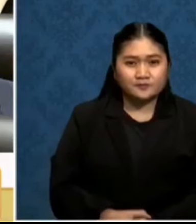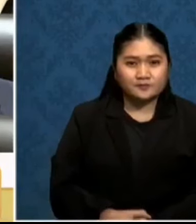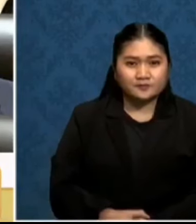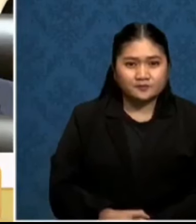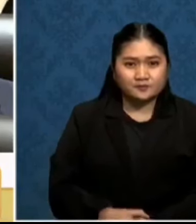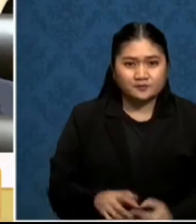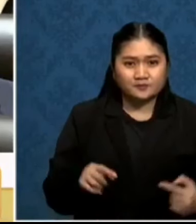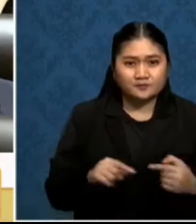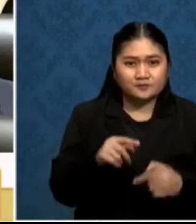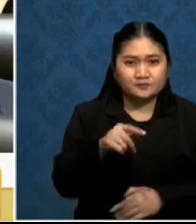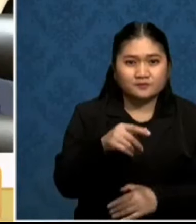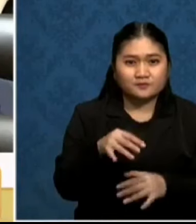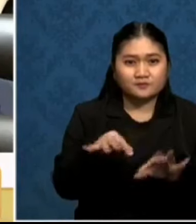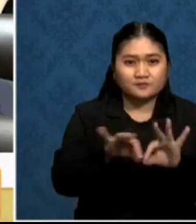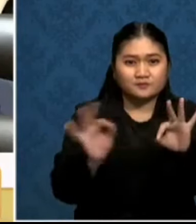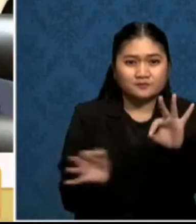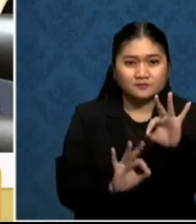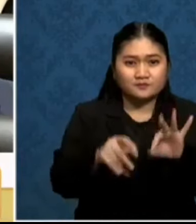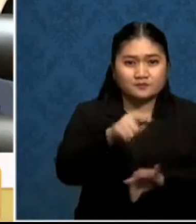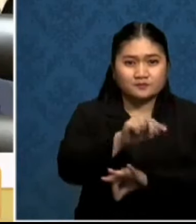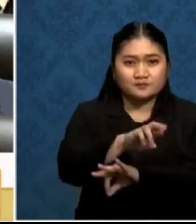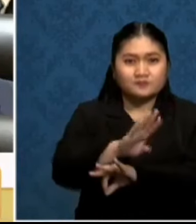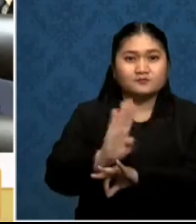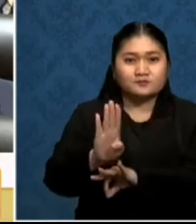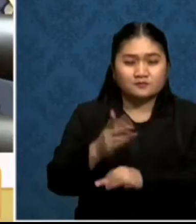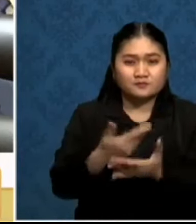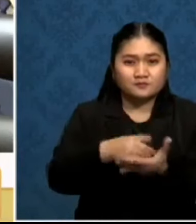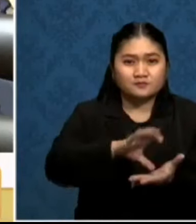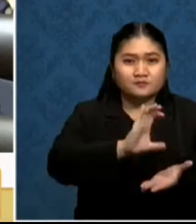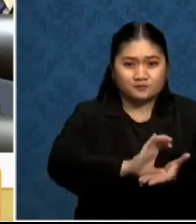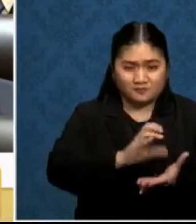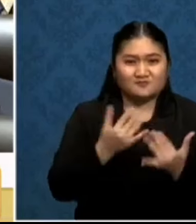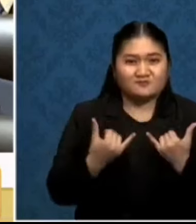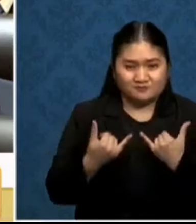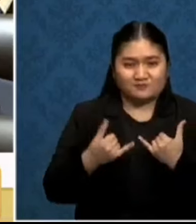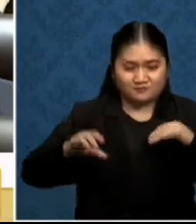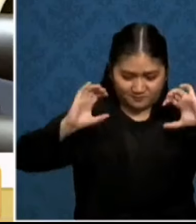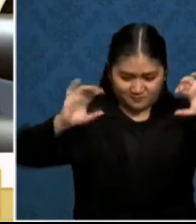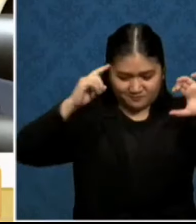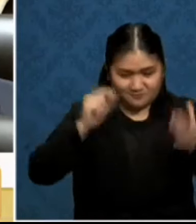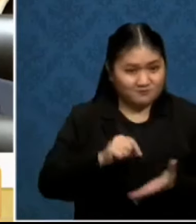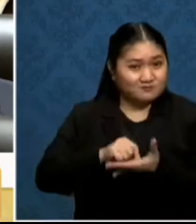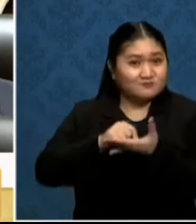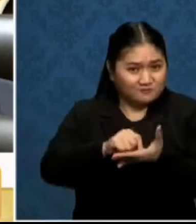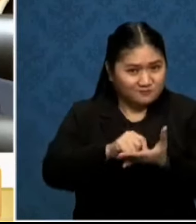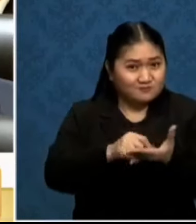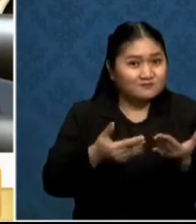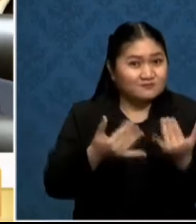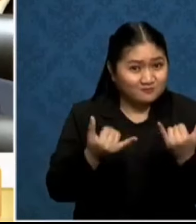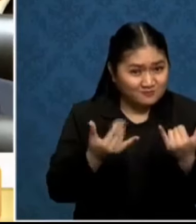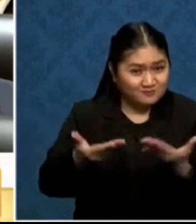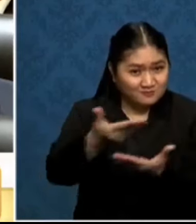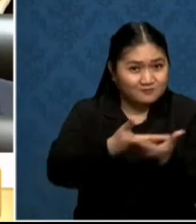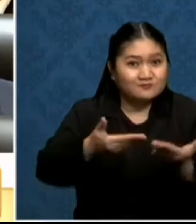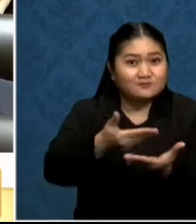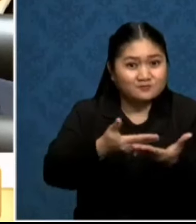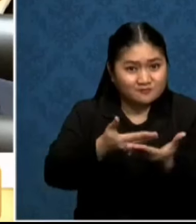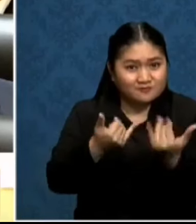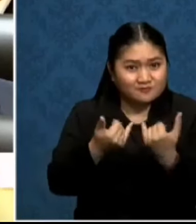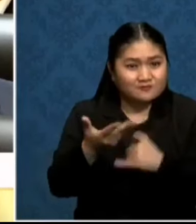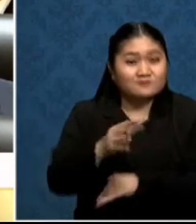เรื่องตัวพระราชบัญญัติงบประมาณฉบับนี้ที่รัฐบาลกำลังเสนอและสภากำลังพิจารณาอยู่เดี๋ยวนี้